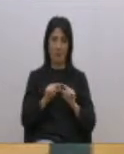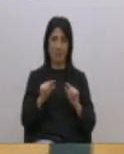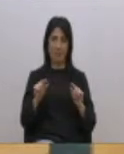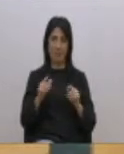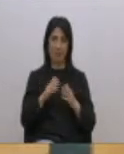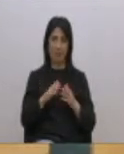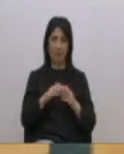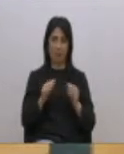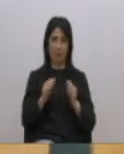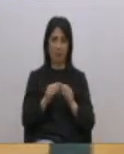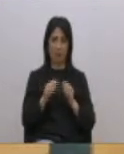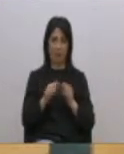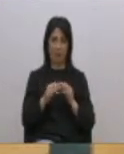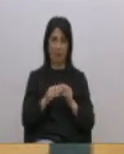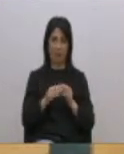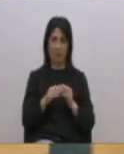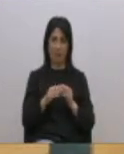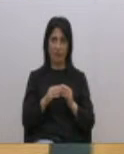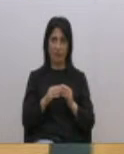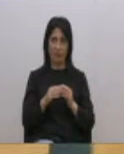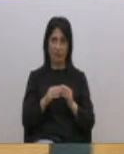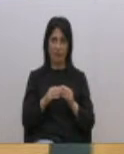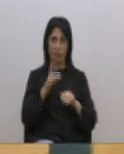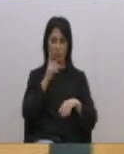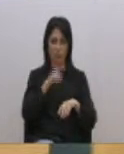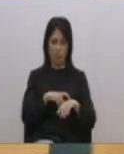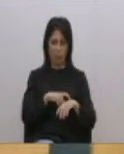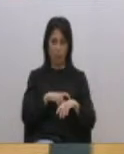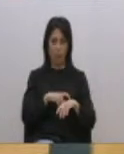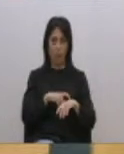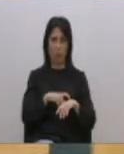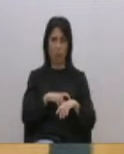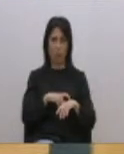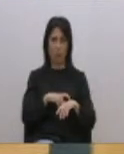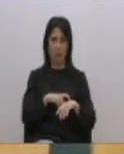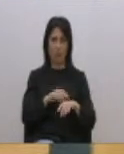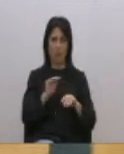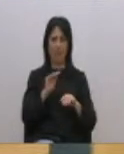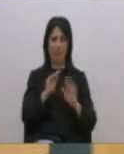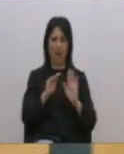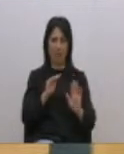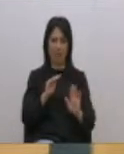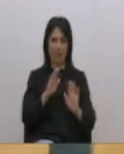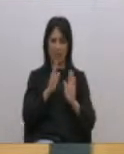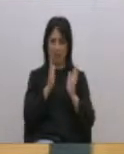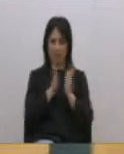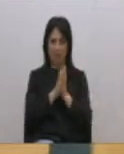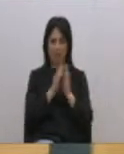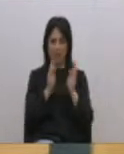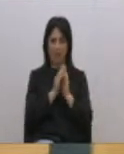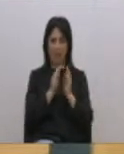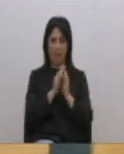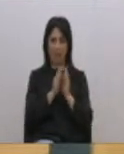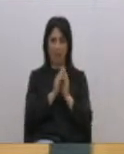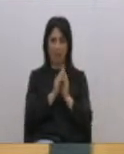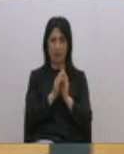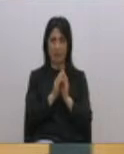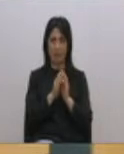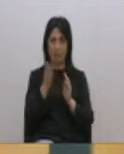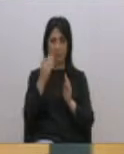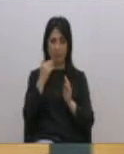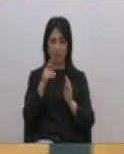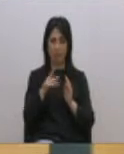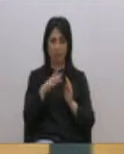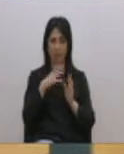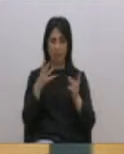de bari, uțuleli, anu, dro, da practice bis, esari abs, iat, mașin cuen,